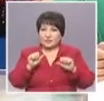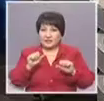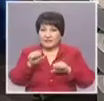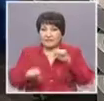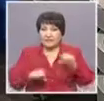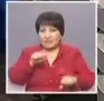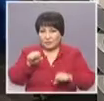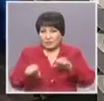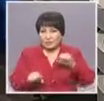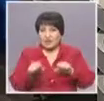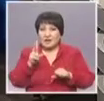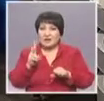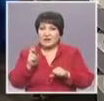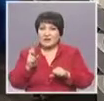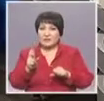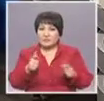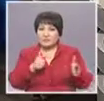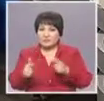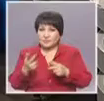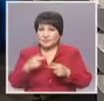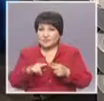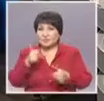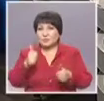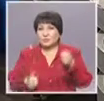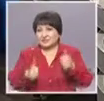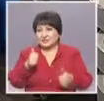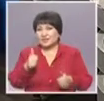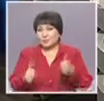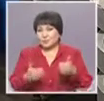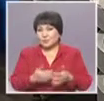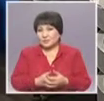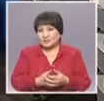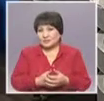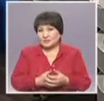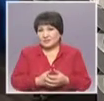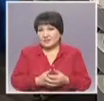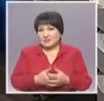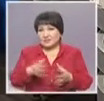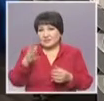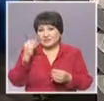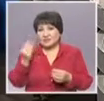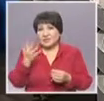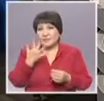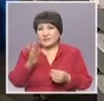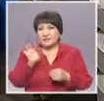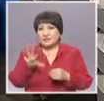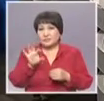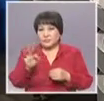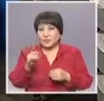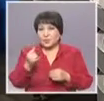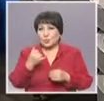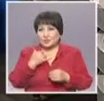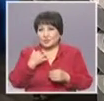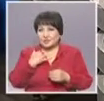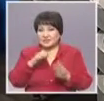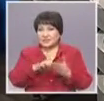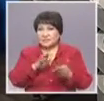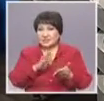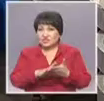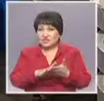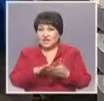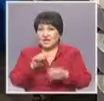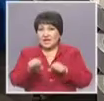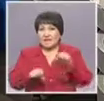мы готовимся вот к этому состязанию? Значит, на 5 октября у нас намечен